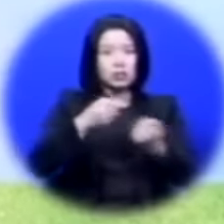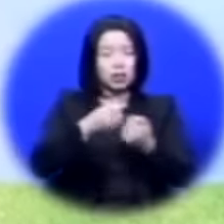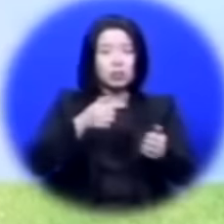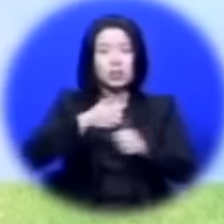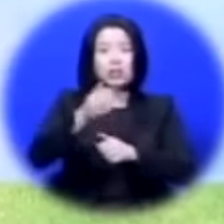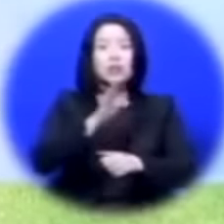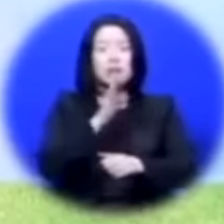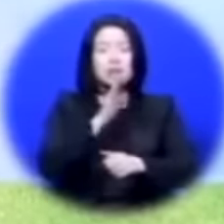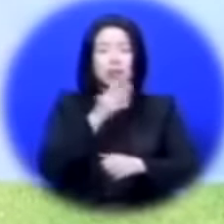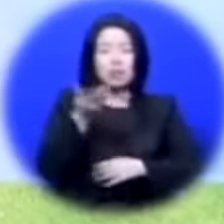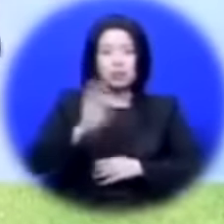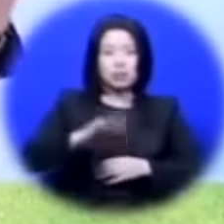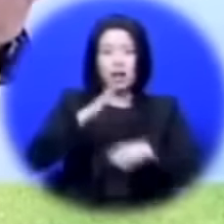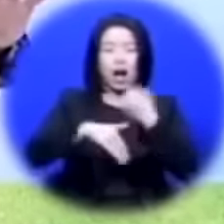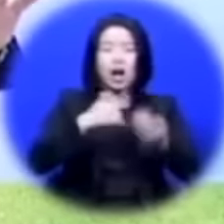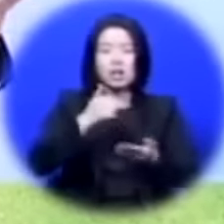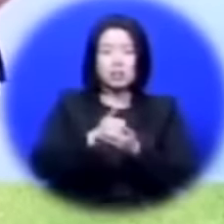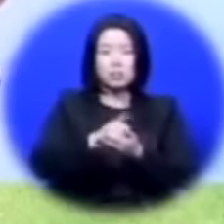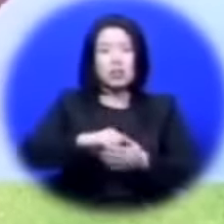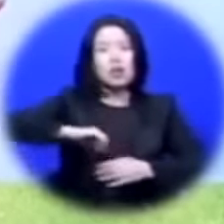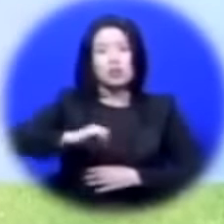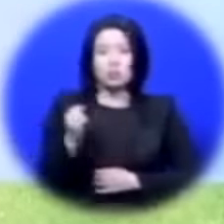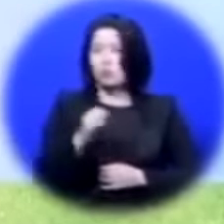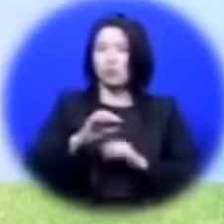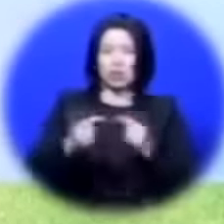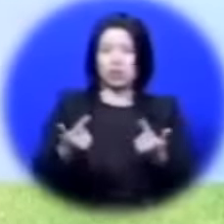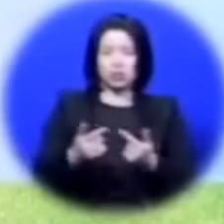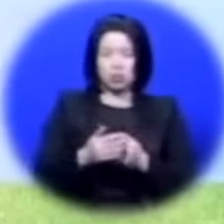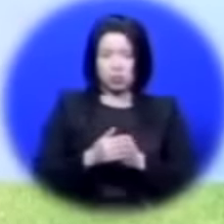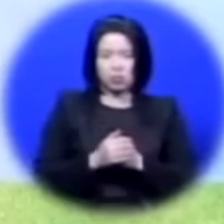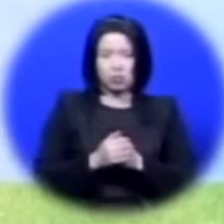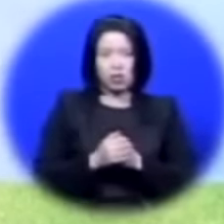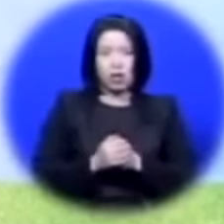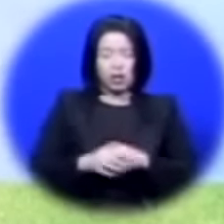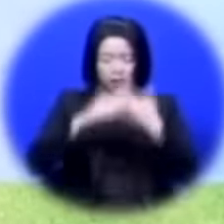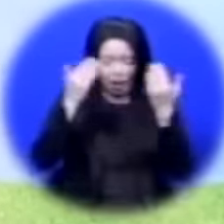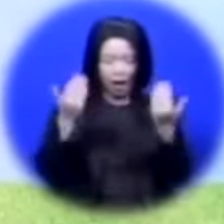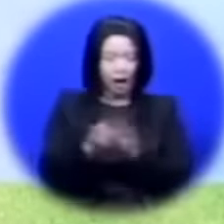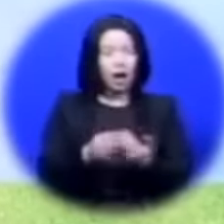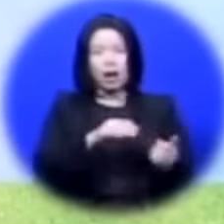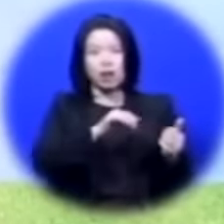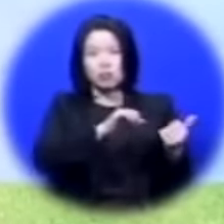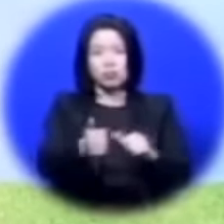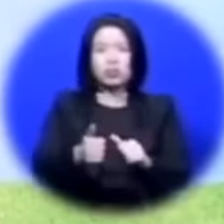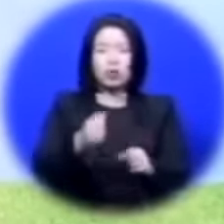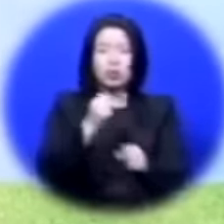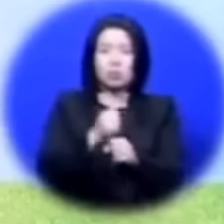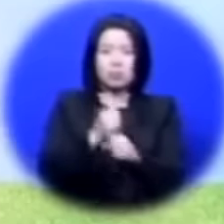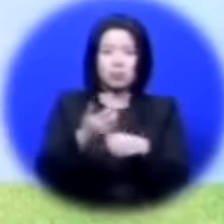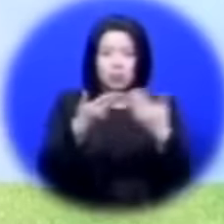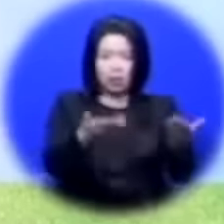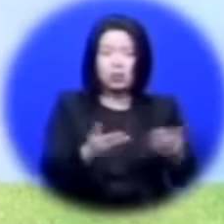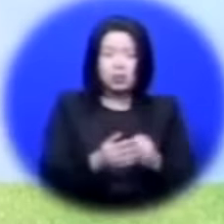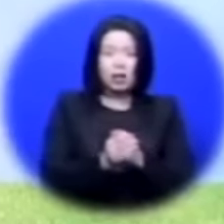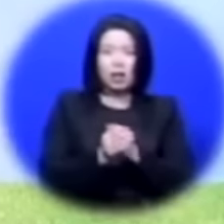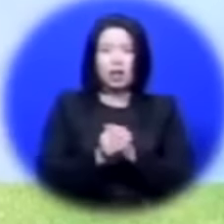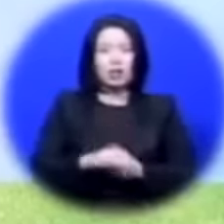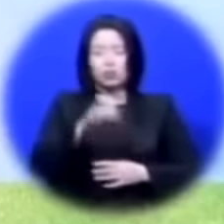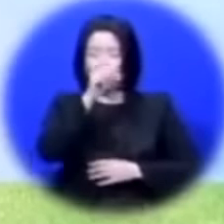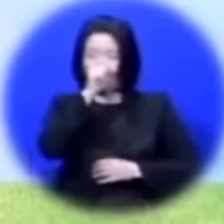않았어요 다 죽이라고 했던 것을 순종하지 않고 아주 살찌고 좋은 소와 양떼들은 그냥